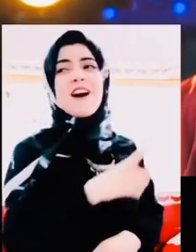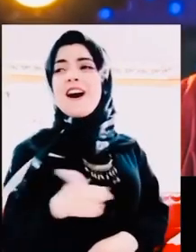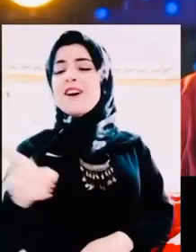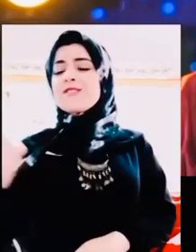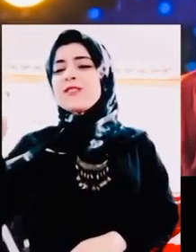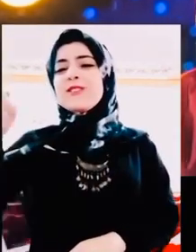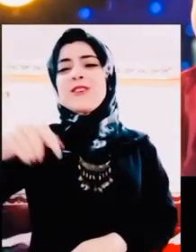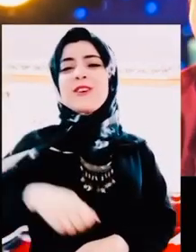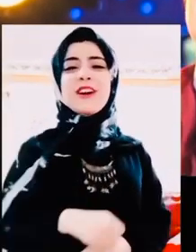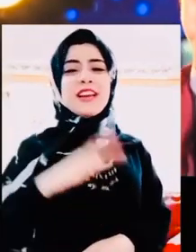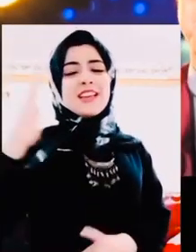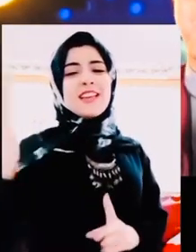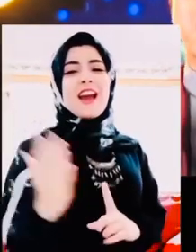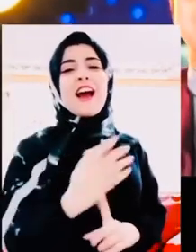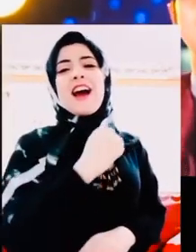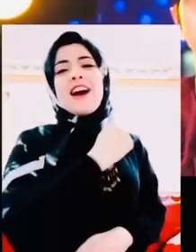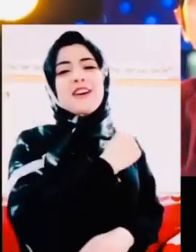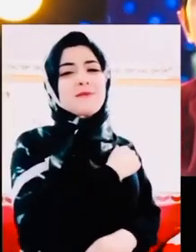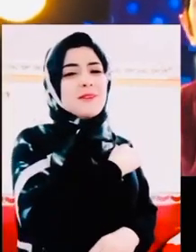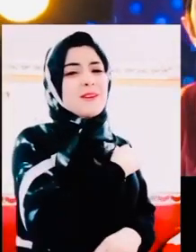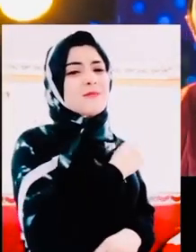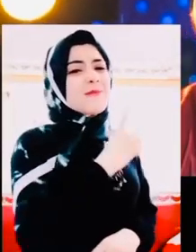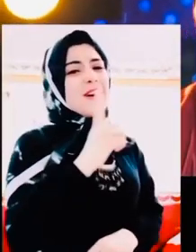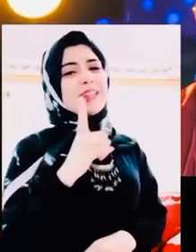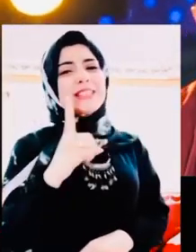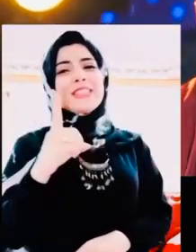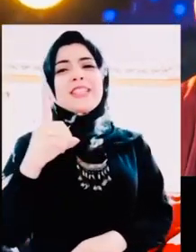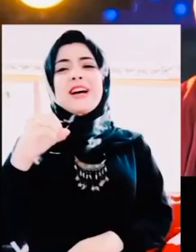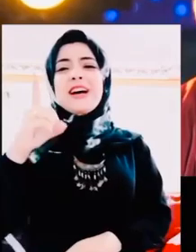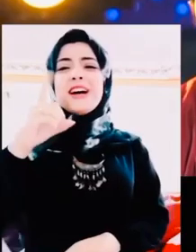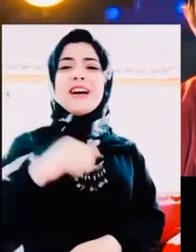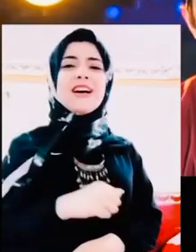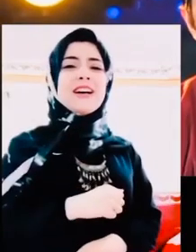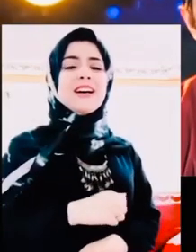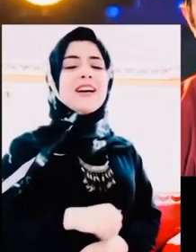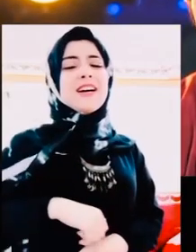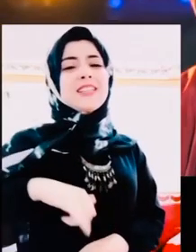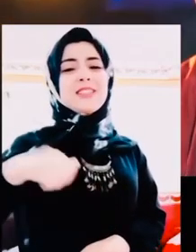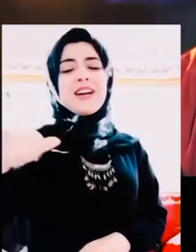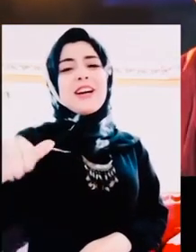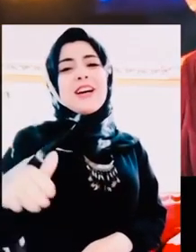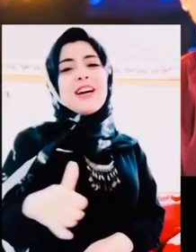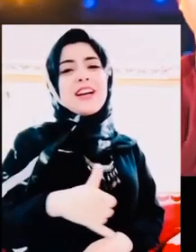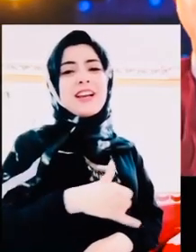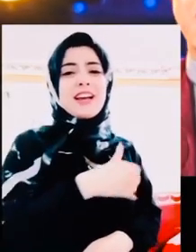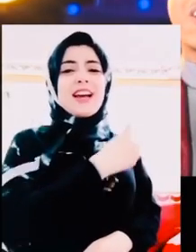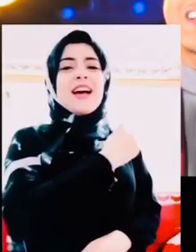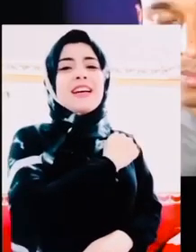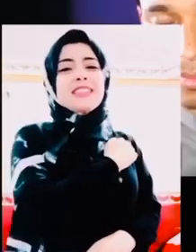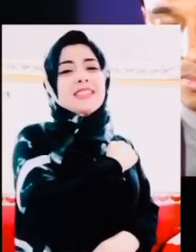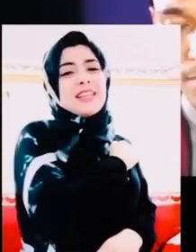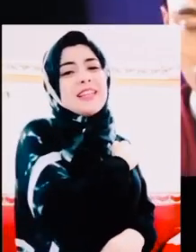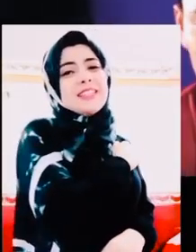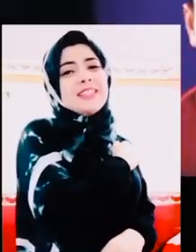كهرب شفاعتمو يا حبيب الله.